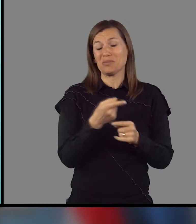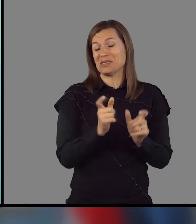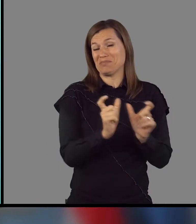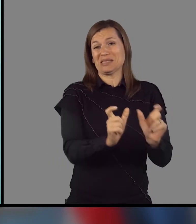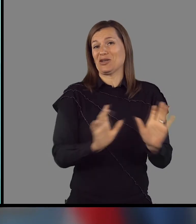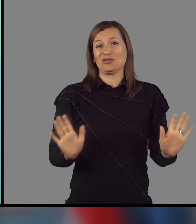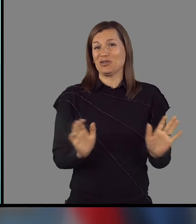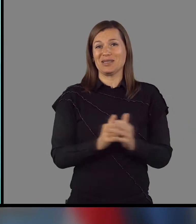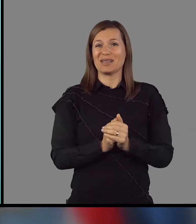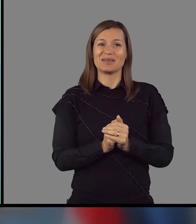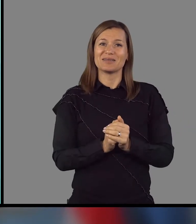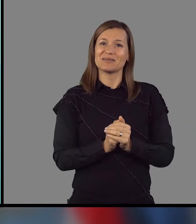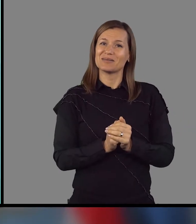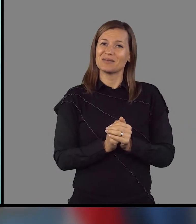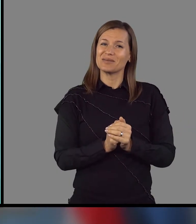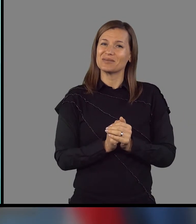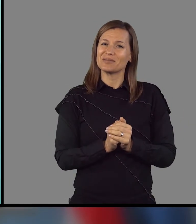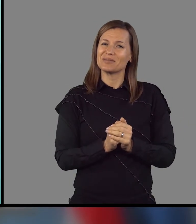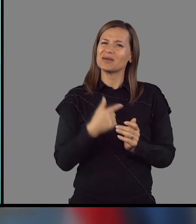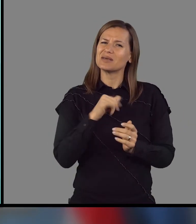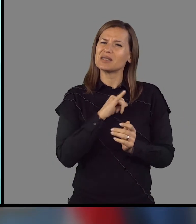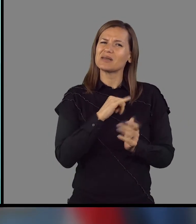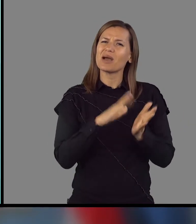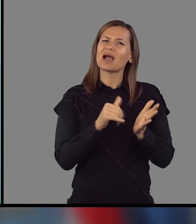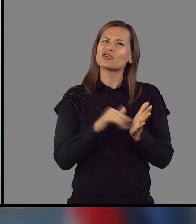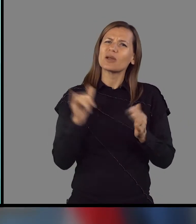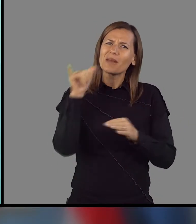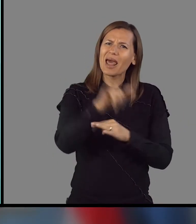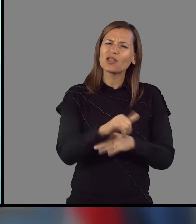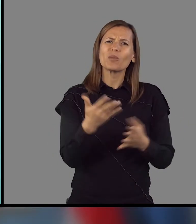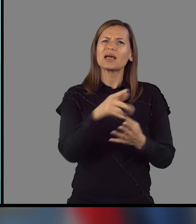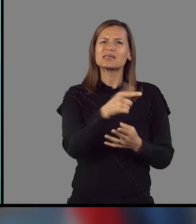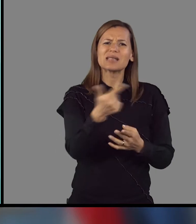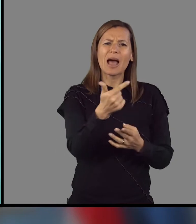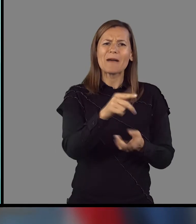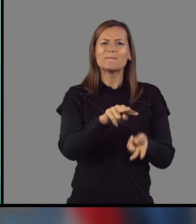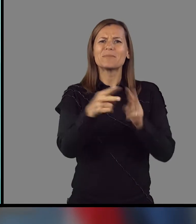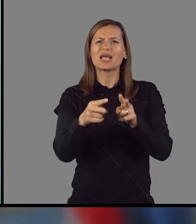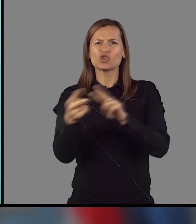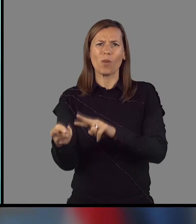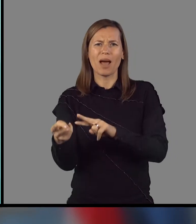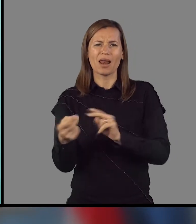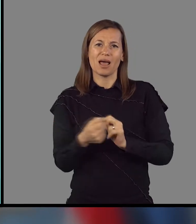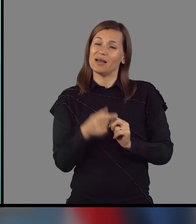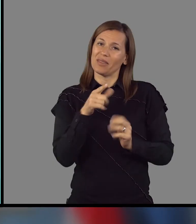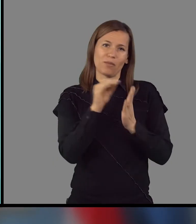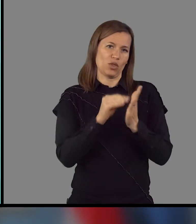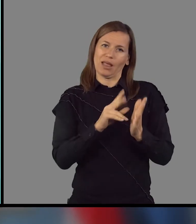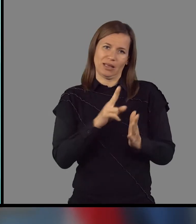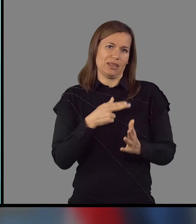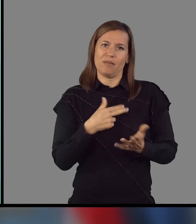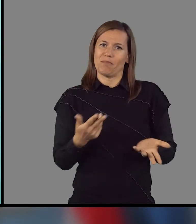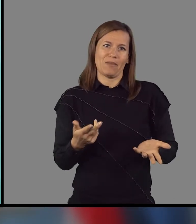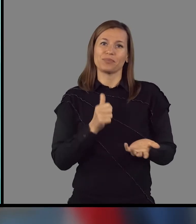nekaj časa proti tej bolezni imun. Kdaj sta priletela sem, s kakšnim letom, kje sta prestopala?